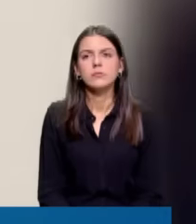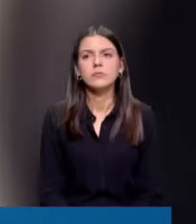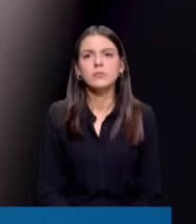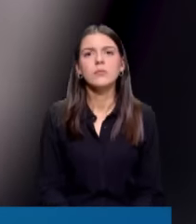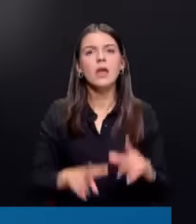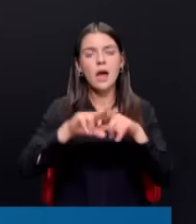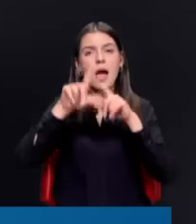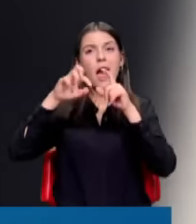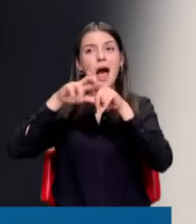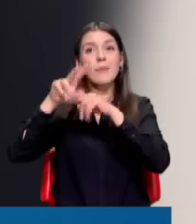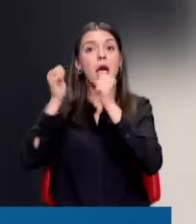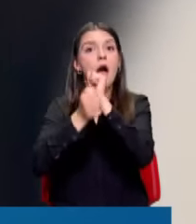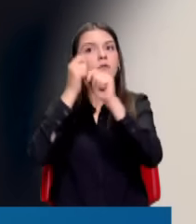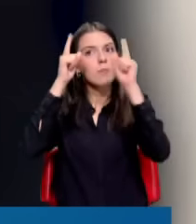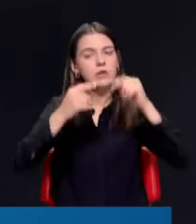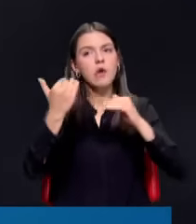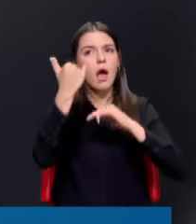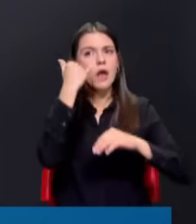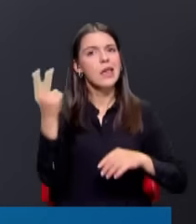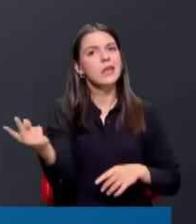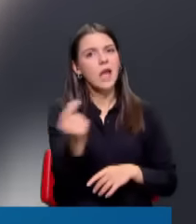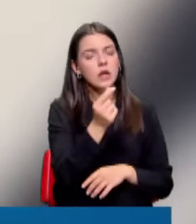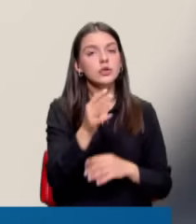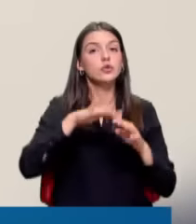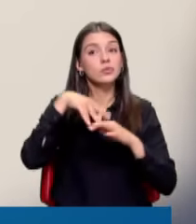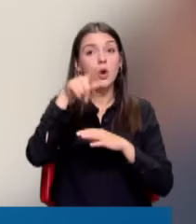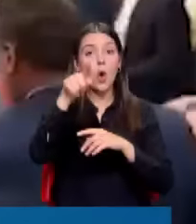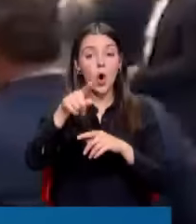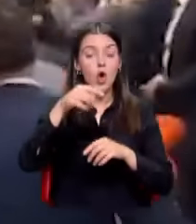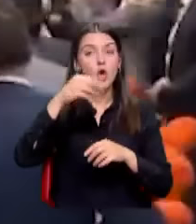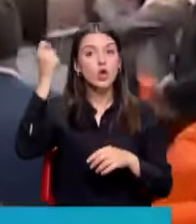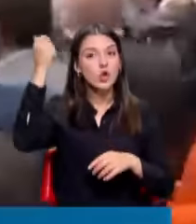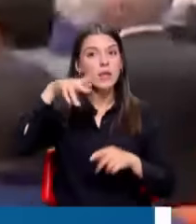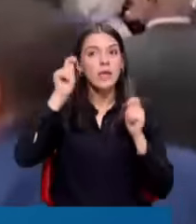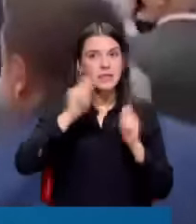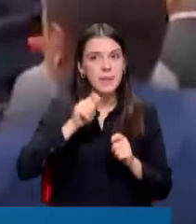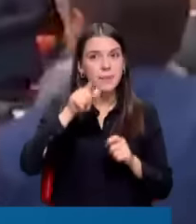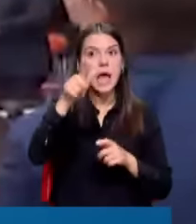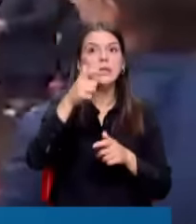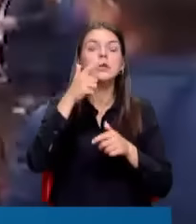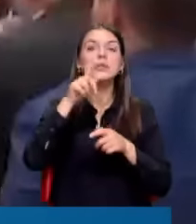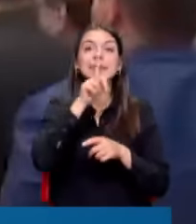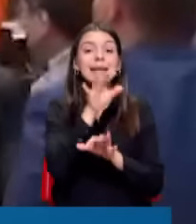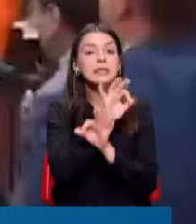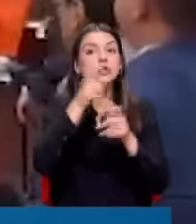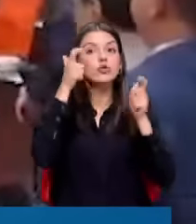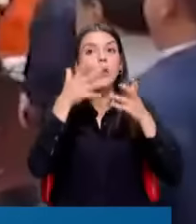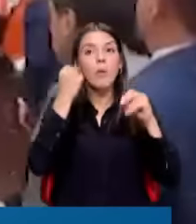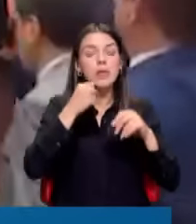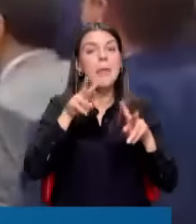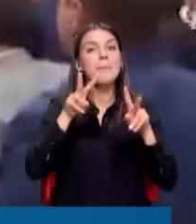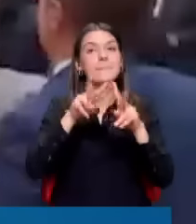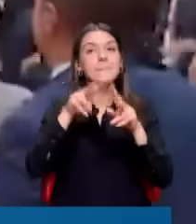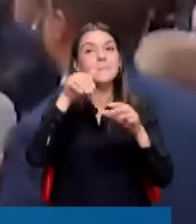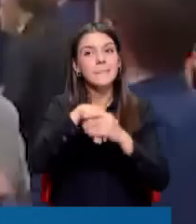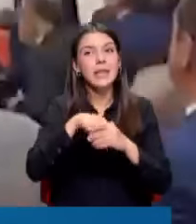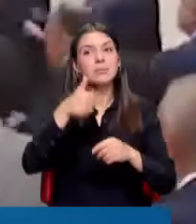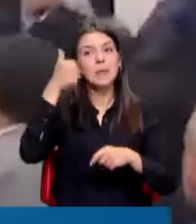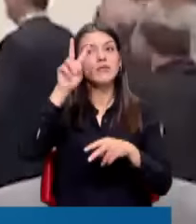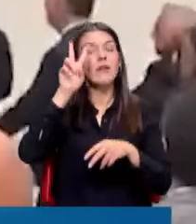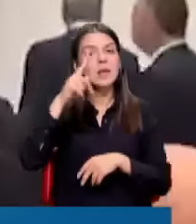Alpay Özalan kavgayı başlattı, arkaya kaçtı. O anlarda oturumu yöneten meclisin sükunetinden asıl sorumlu olan Meclis Başkan Vekili Bekir